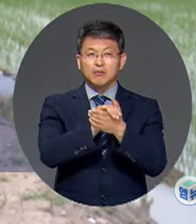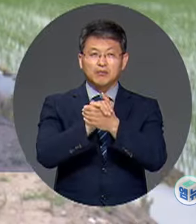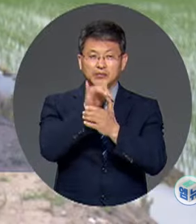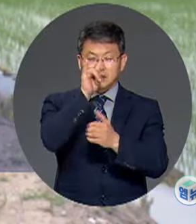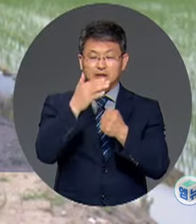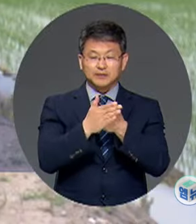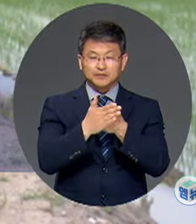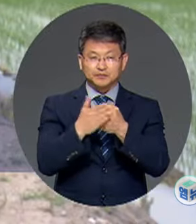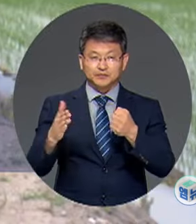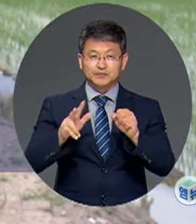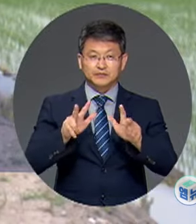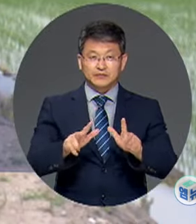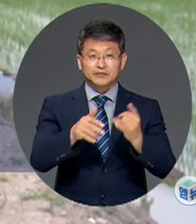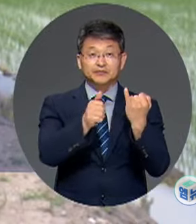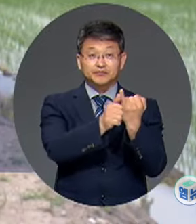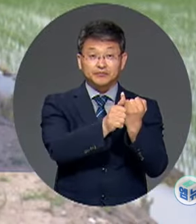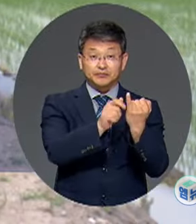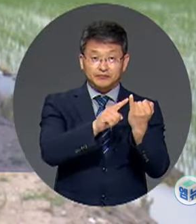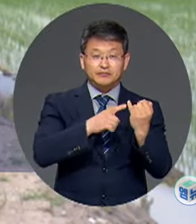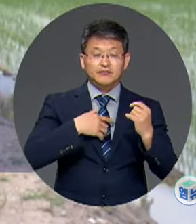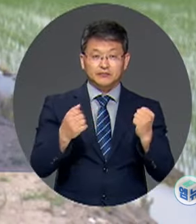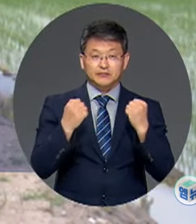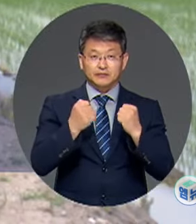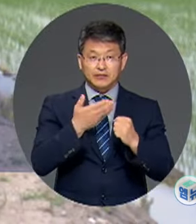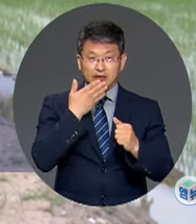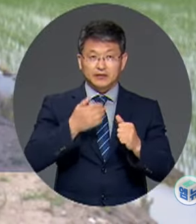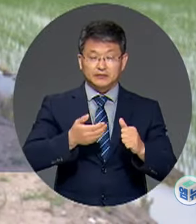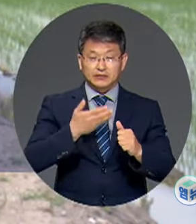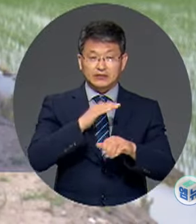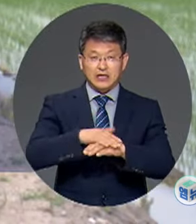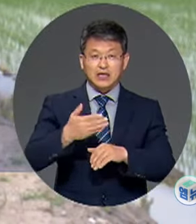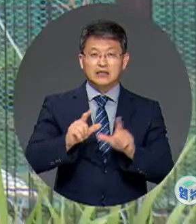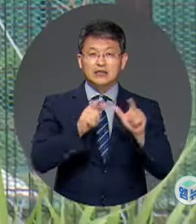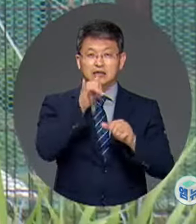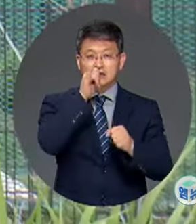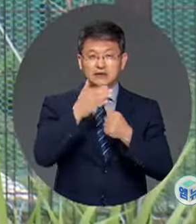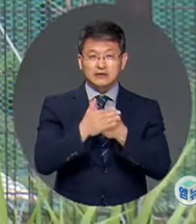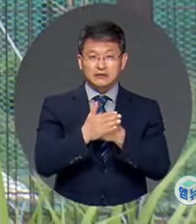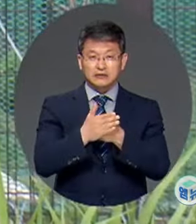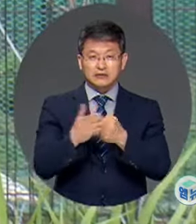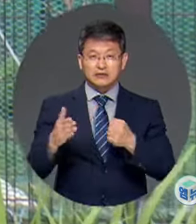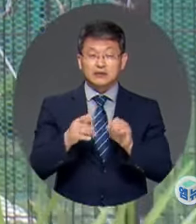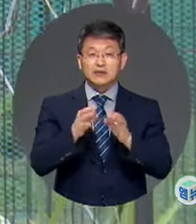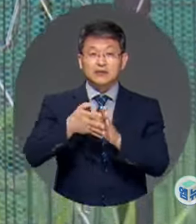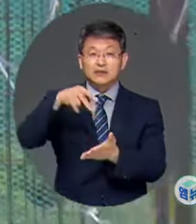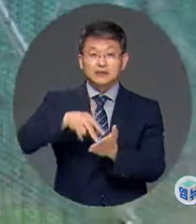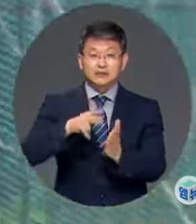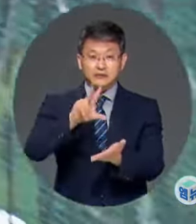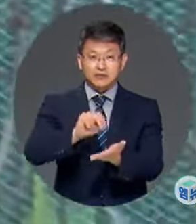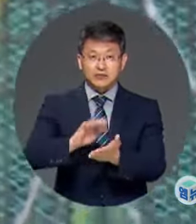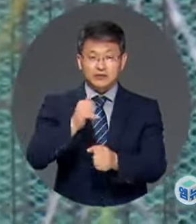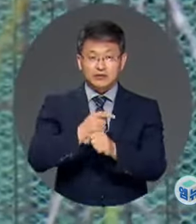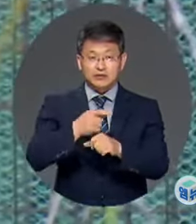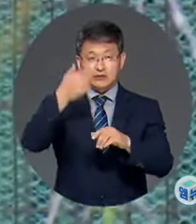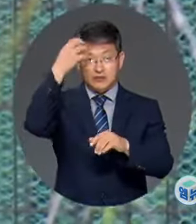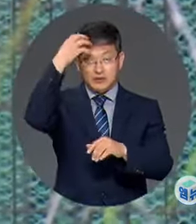되기 때문에 지금 있는 개체가 건강하고 먹이 활동도 왕성하기 때문에 김씨는 문제로 지적된